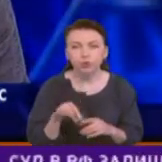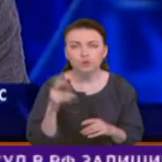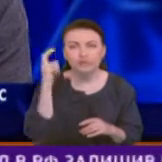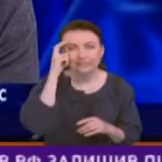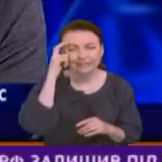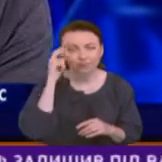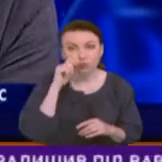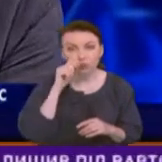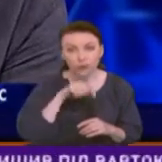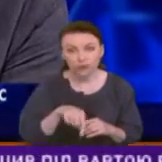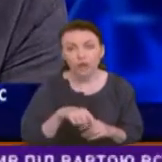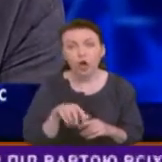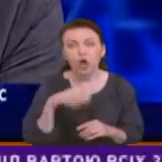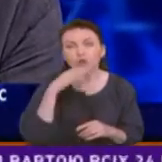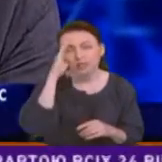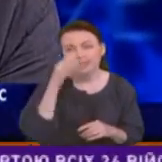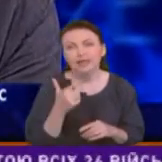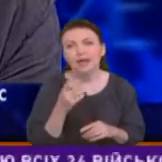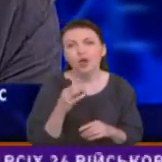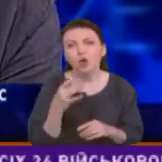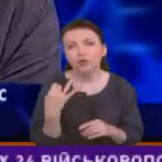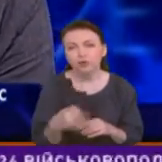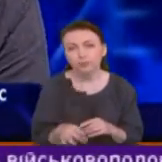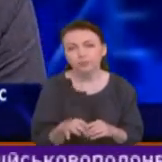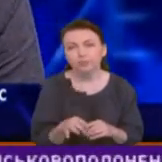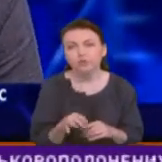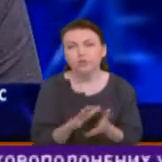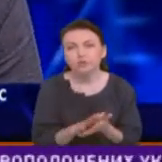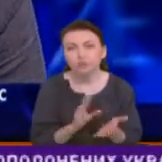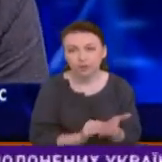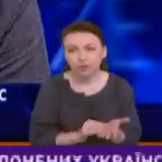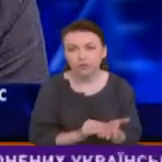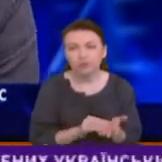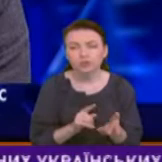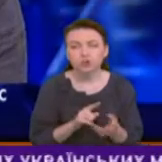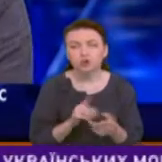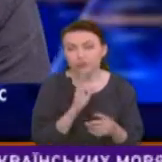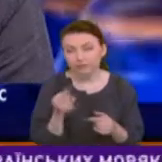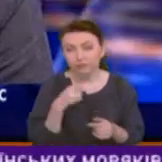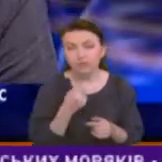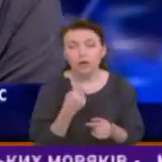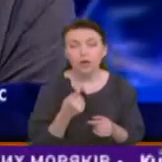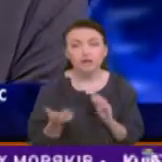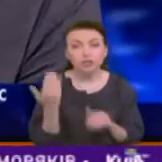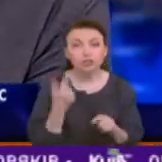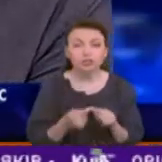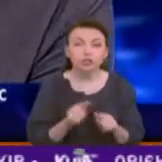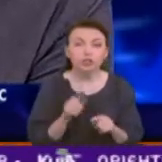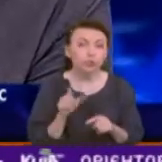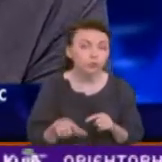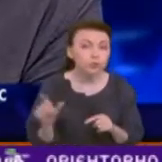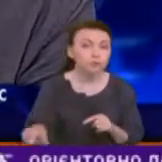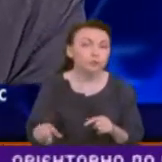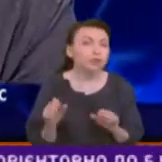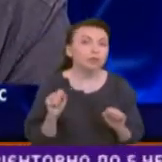В Україні. Але отець Георгій, знов таки, це, в принципі, приклад, от те, що пані Людмила говорить. Ви уявляєте, що раніше ці люди,